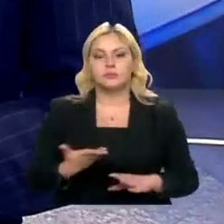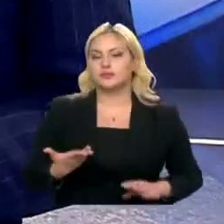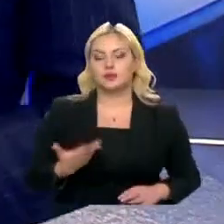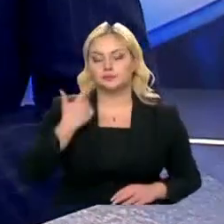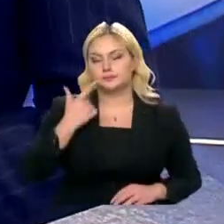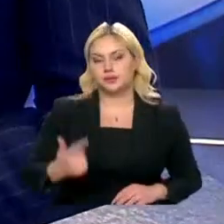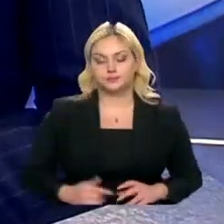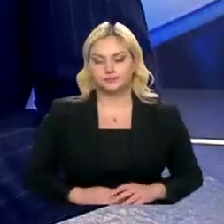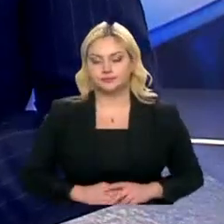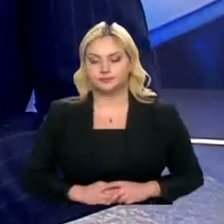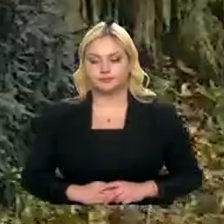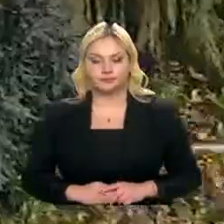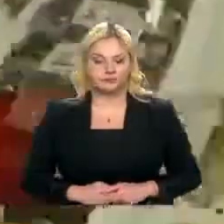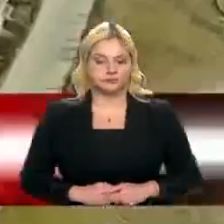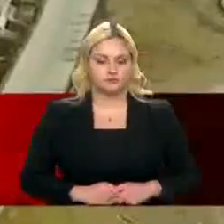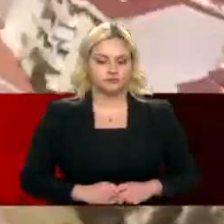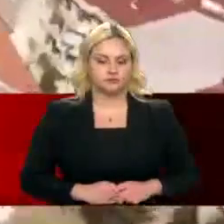Gelin öğrenelim.